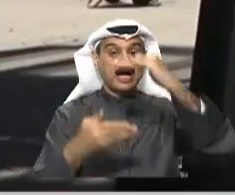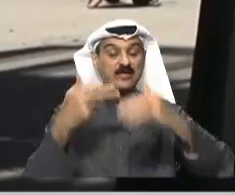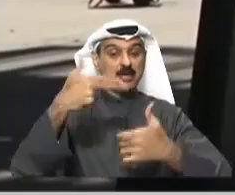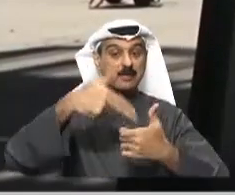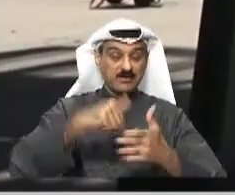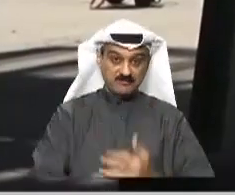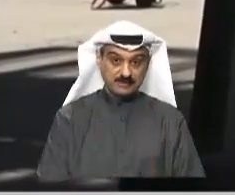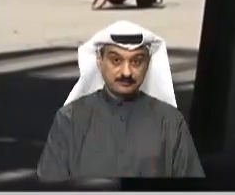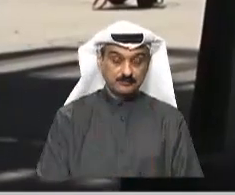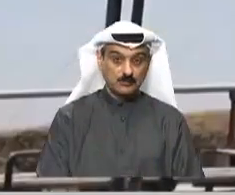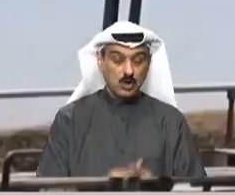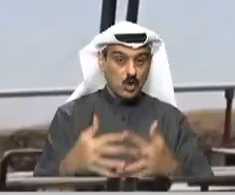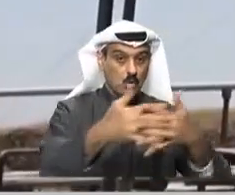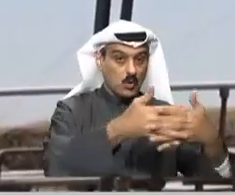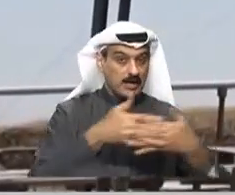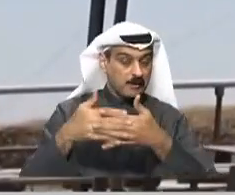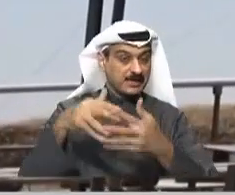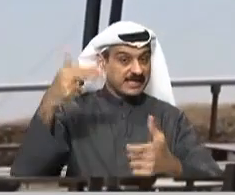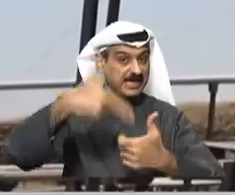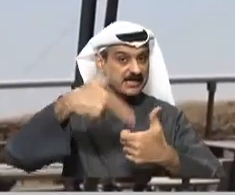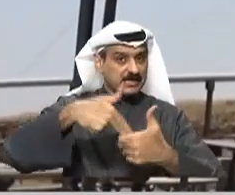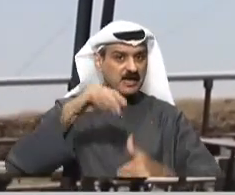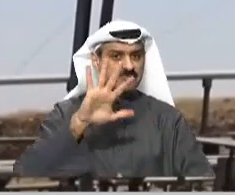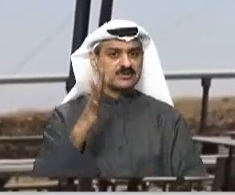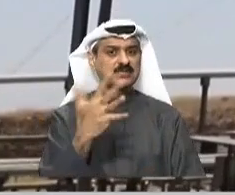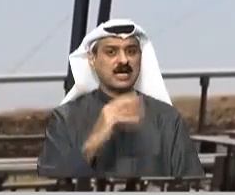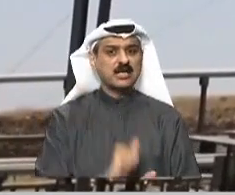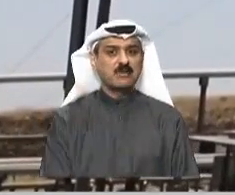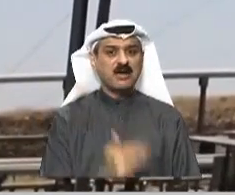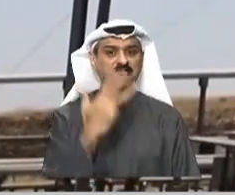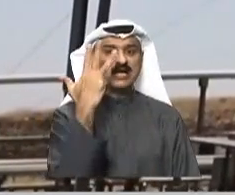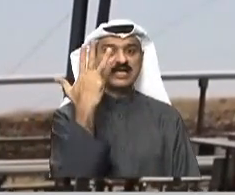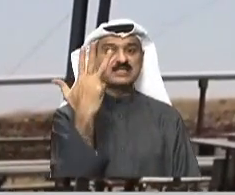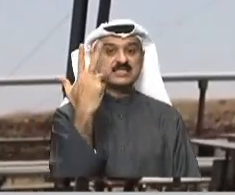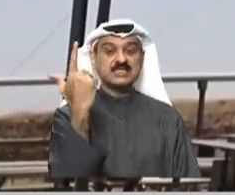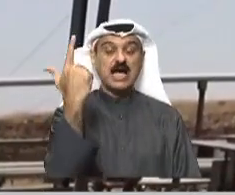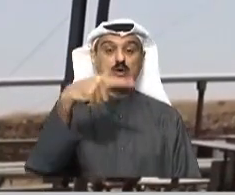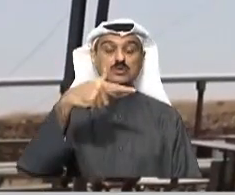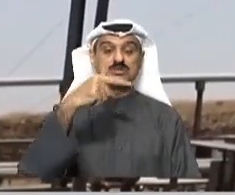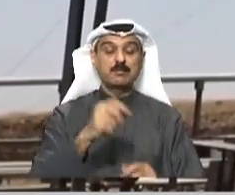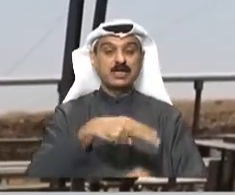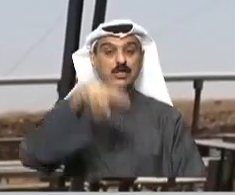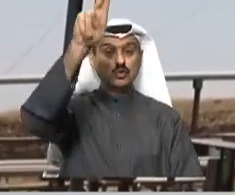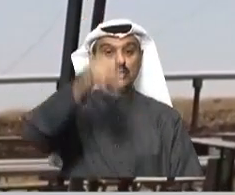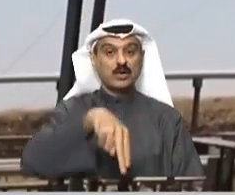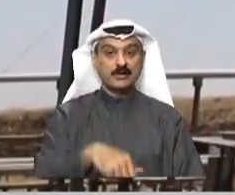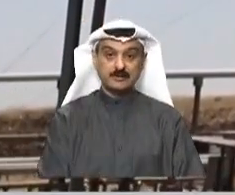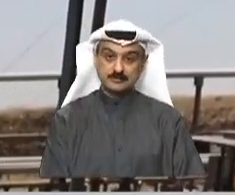غرب تكساس الوسيط الأمريكي عند مستوى $79 للبرميل.